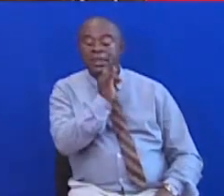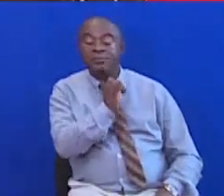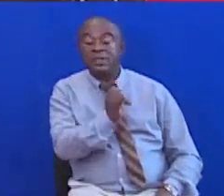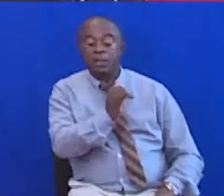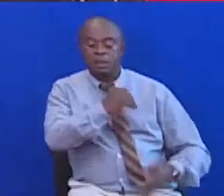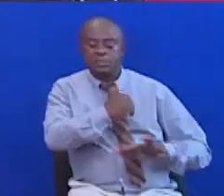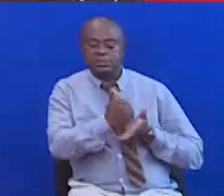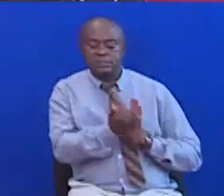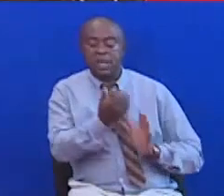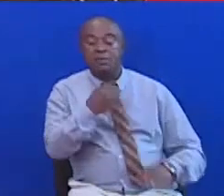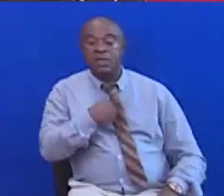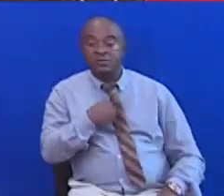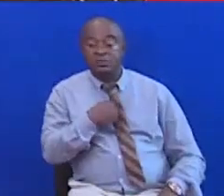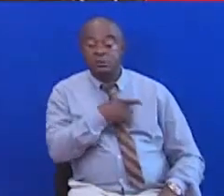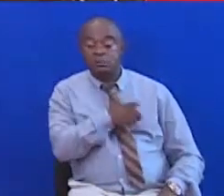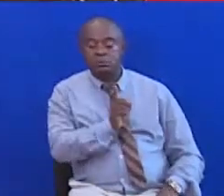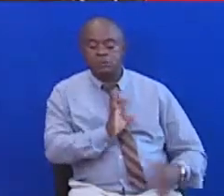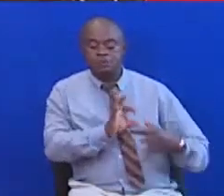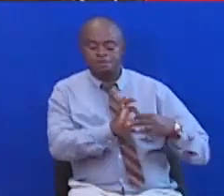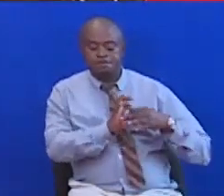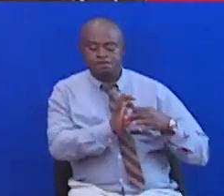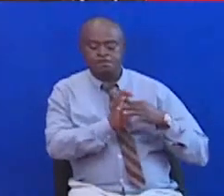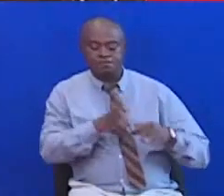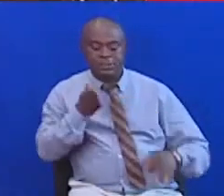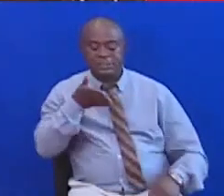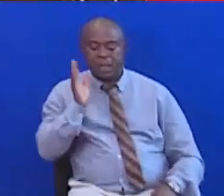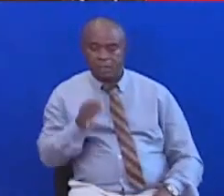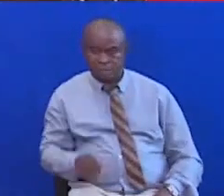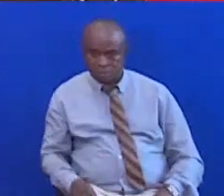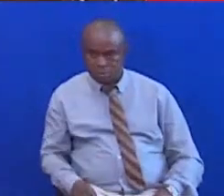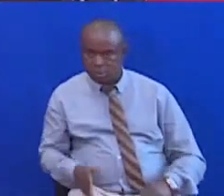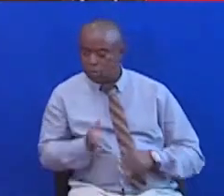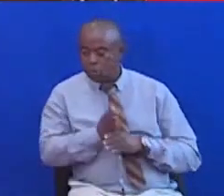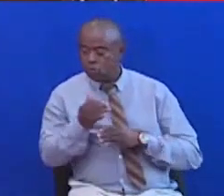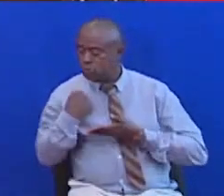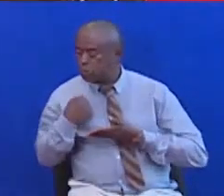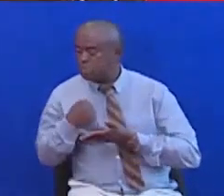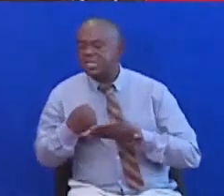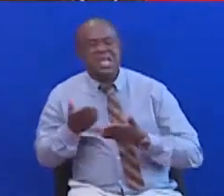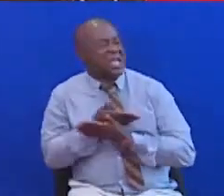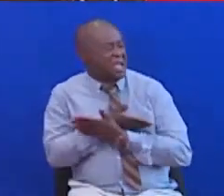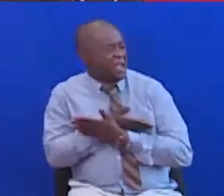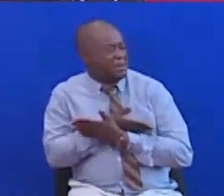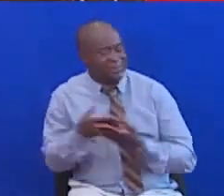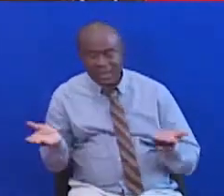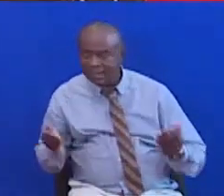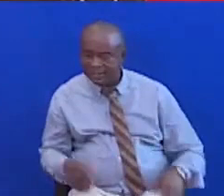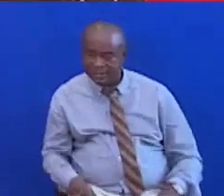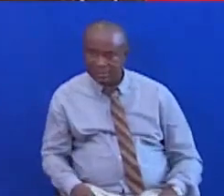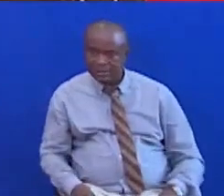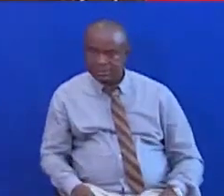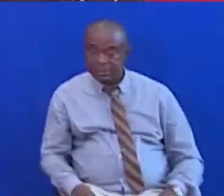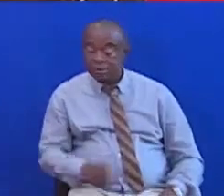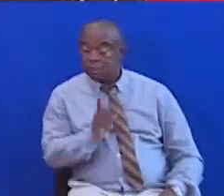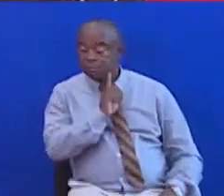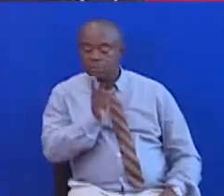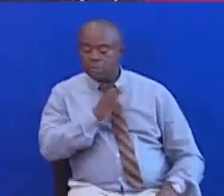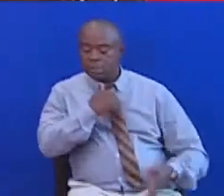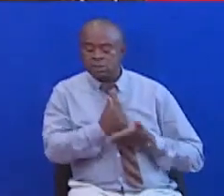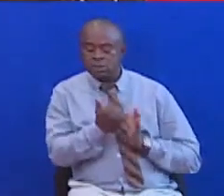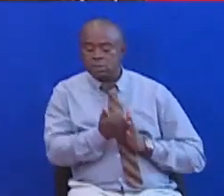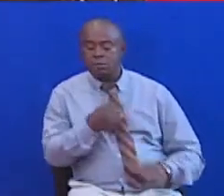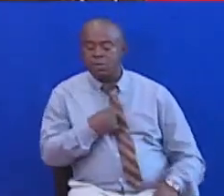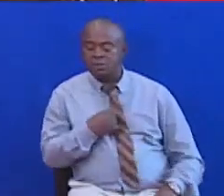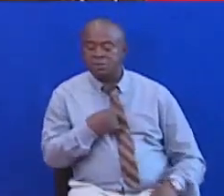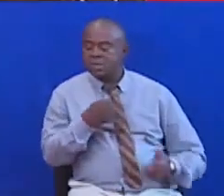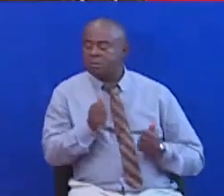sekta binafsi isishirikiane na serikali kwenye uwekezaji. Haipo. Kwa sababu bila sekta binafsi